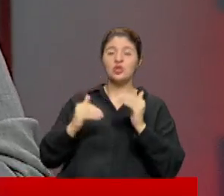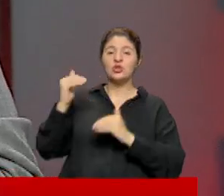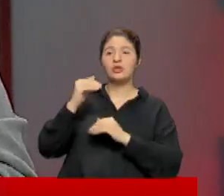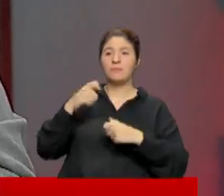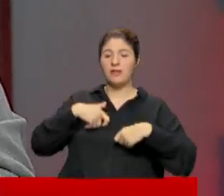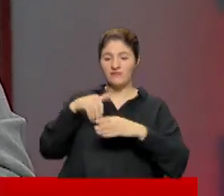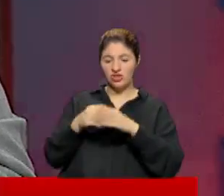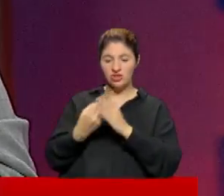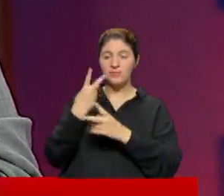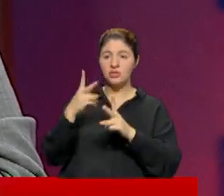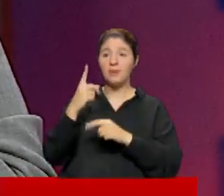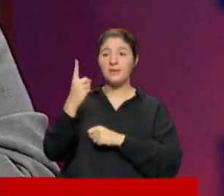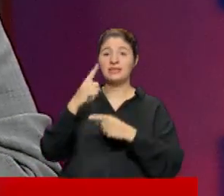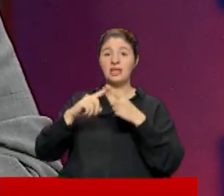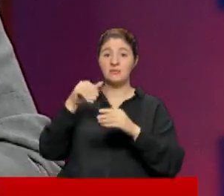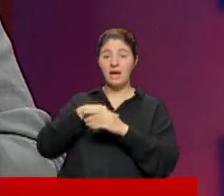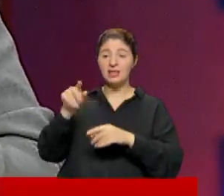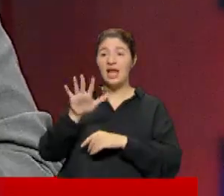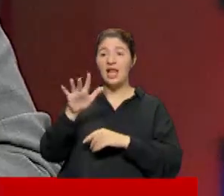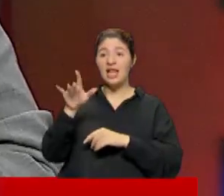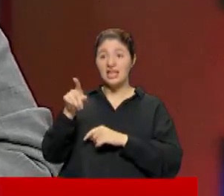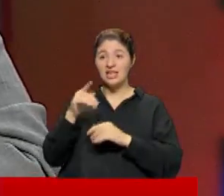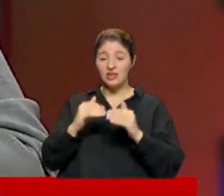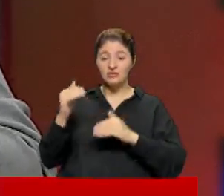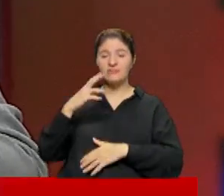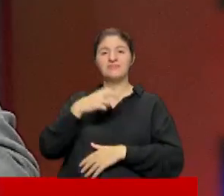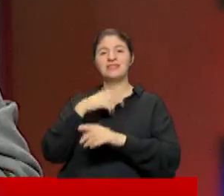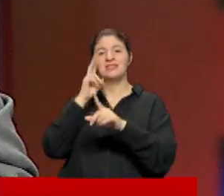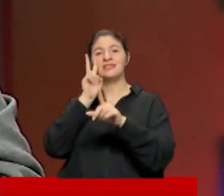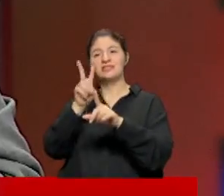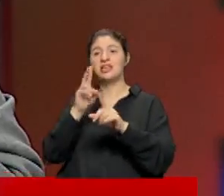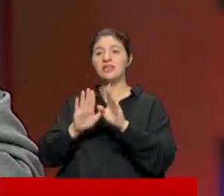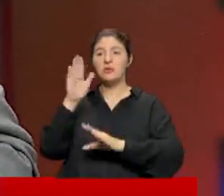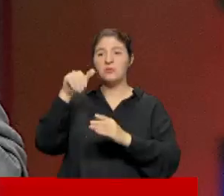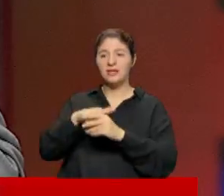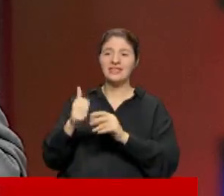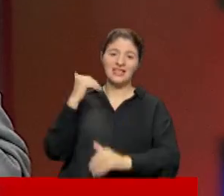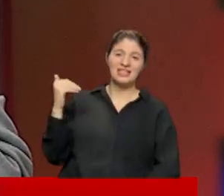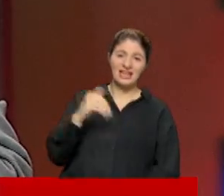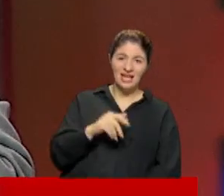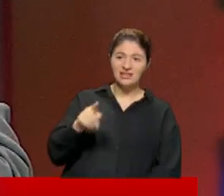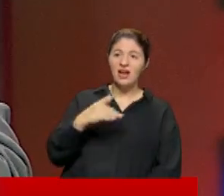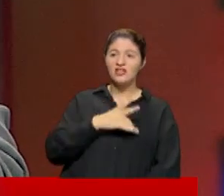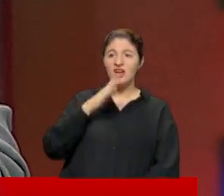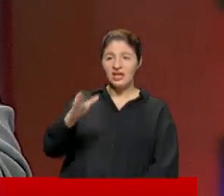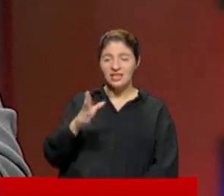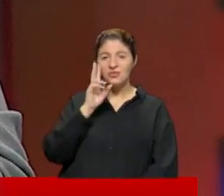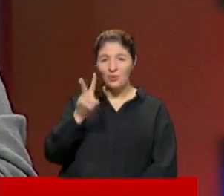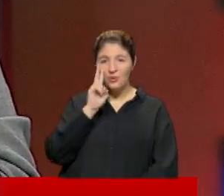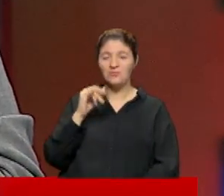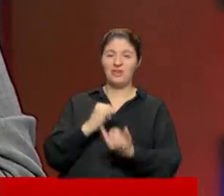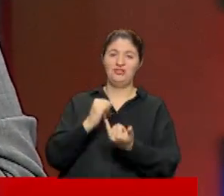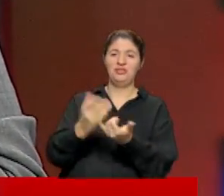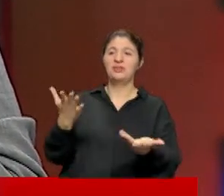çıkarabilecek Bir siyasi parti 50'nin üzerinde Kırat sevdalısı Demokrat Parti'ye geri dönüş yaptı Anadolu'ya gittiğimde İlker kardeşim görüyorum